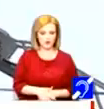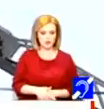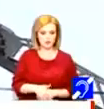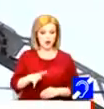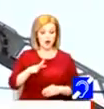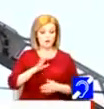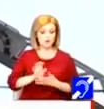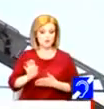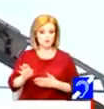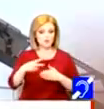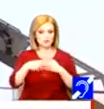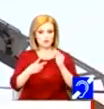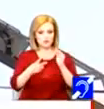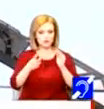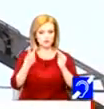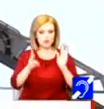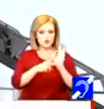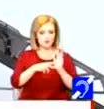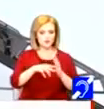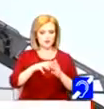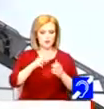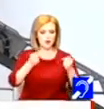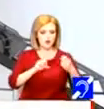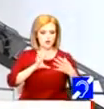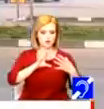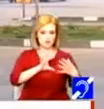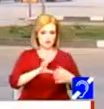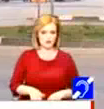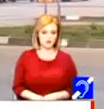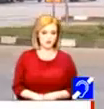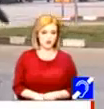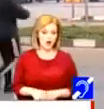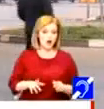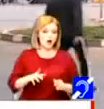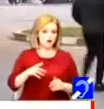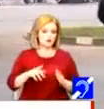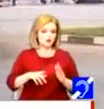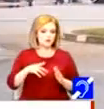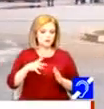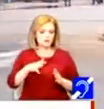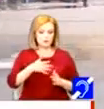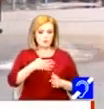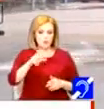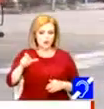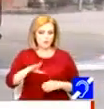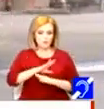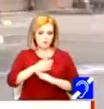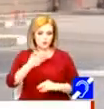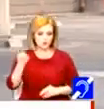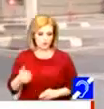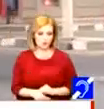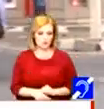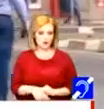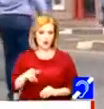apă, 4 autoscări și mai multe echipaje smurd. Din primele informații, nu sunt victime, doar 4 persoane au avut atacuri de panică.